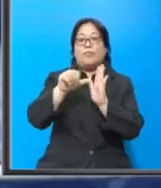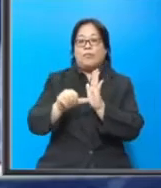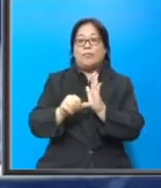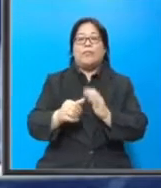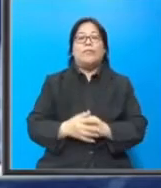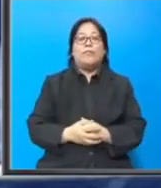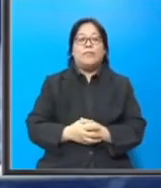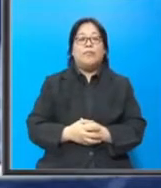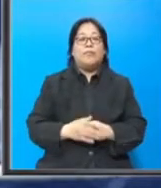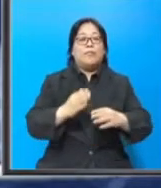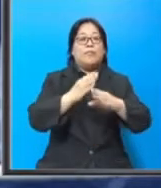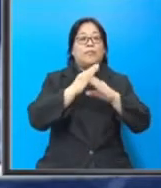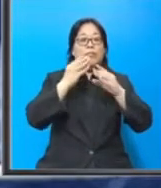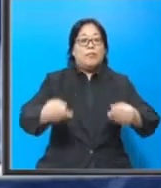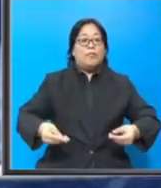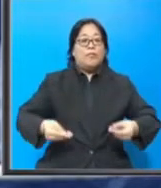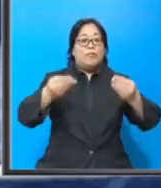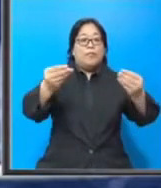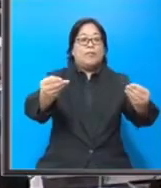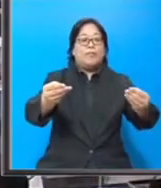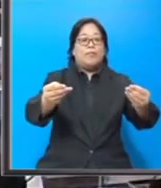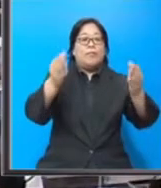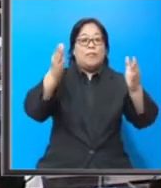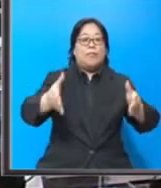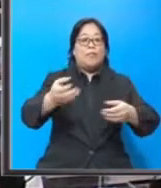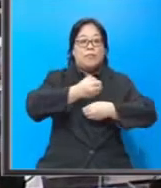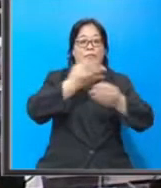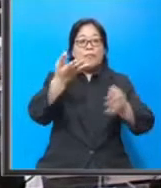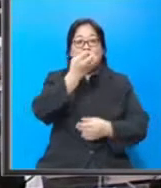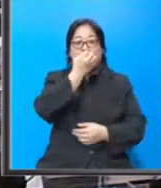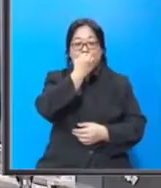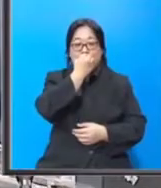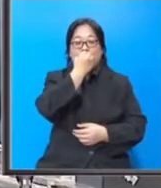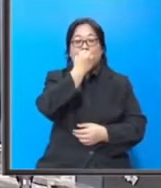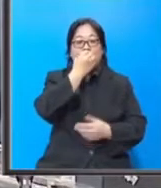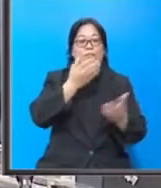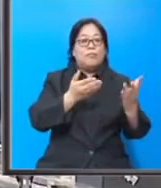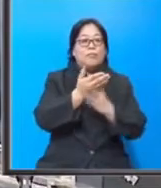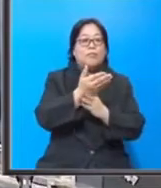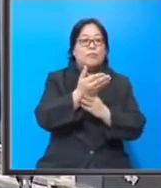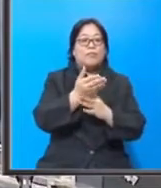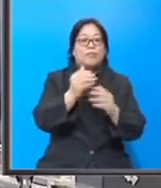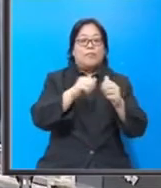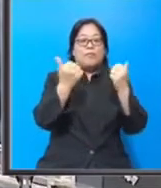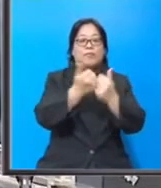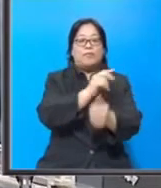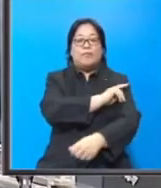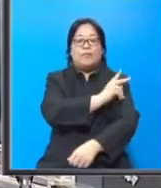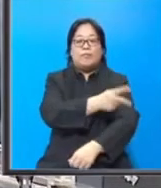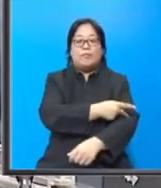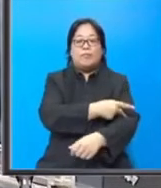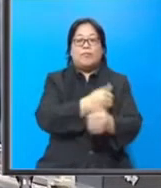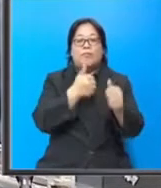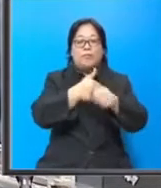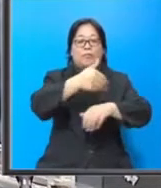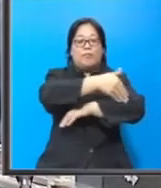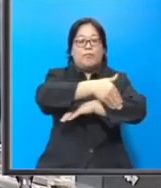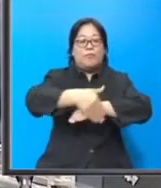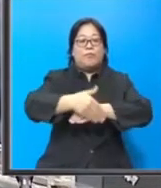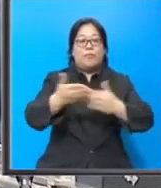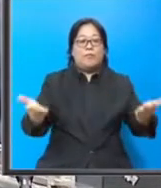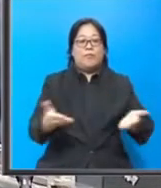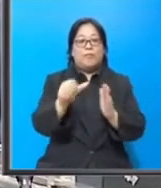tersebut. Perlindungan yang diberikan kepada pemberi maklumat adalah melalui agensi penguatkuasa yang digariskan di dalam akta